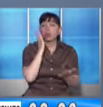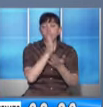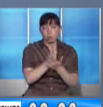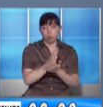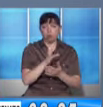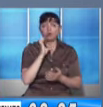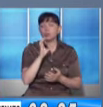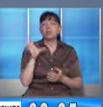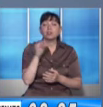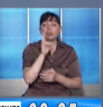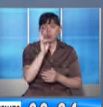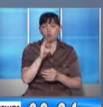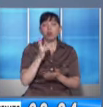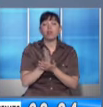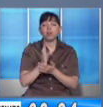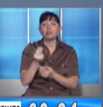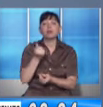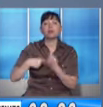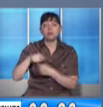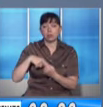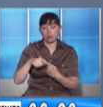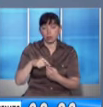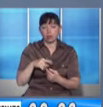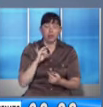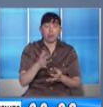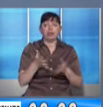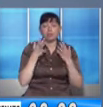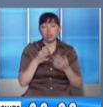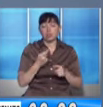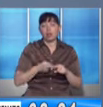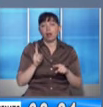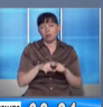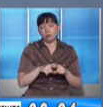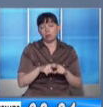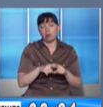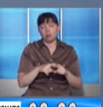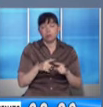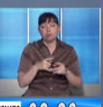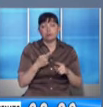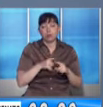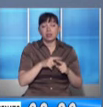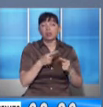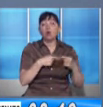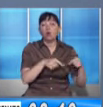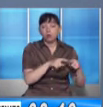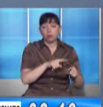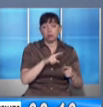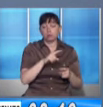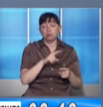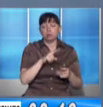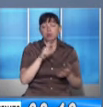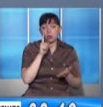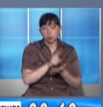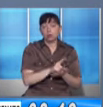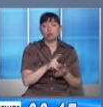vin din domeniul business-ului, din domeniul afacerilor și evident că acest organ este instituit la